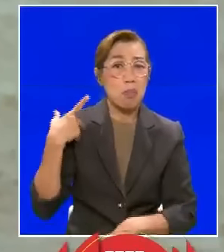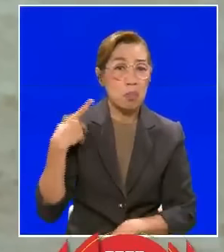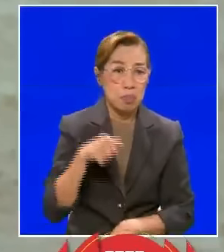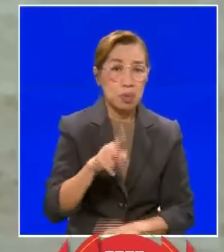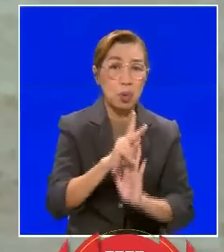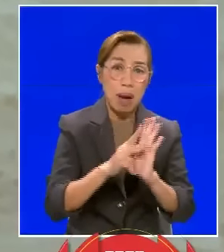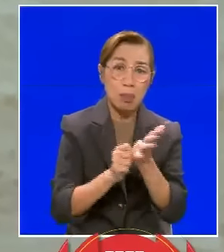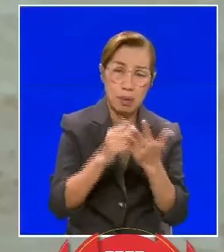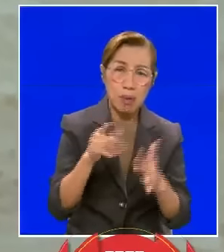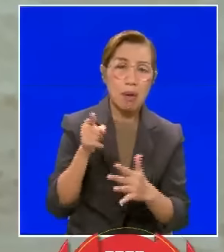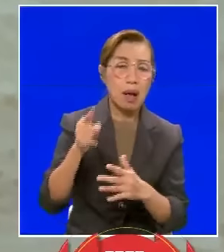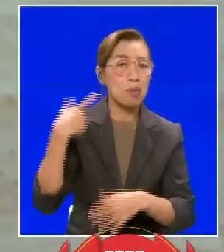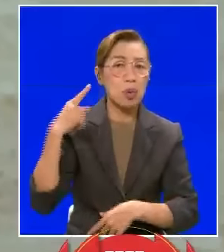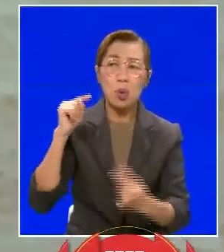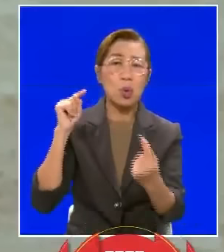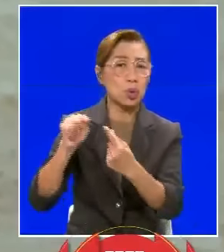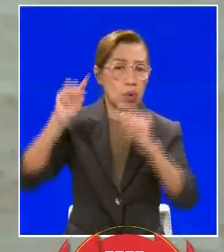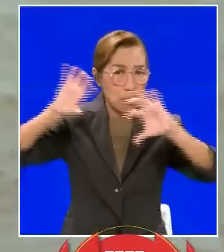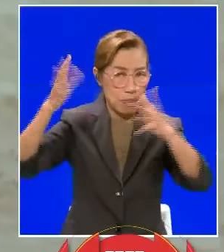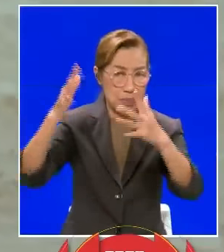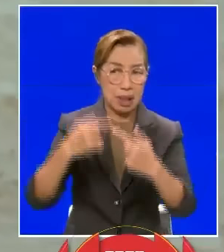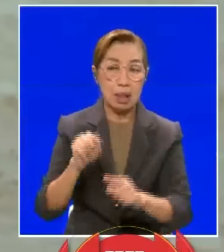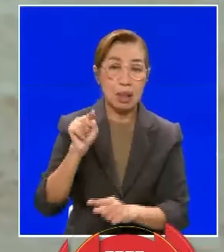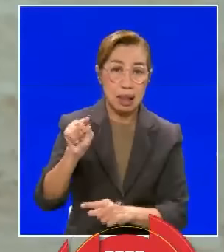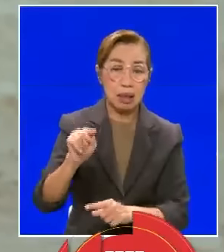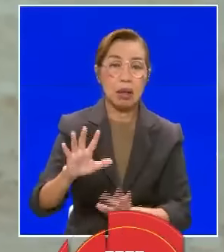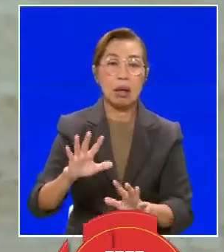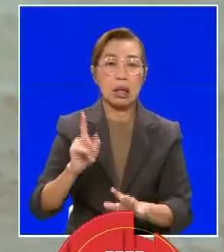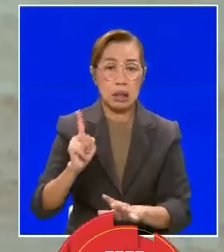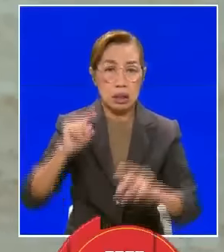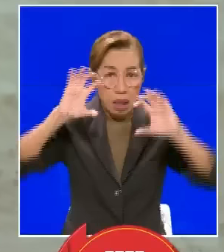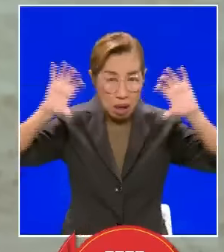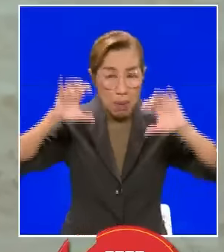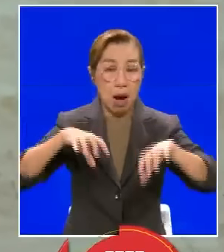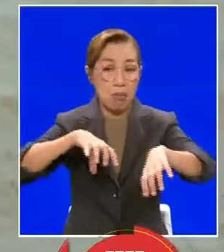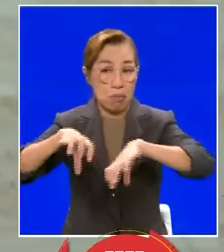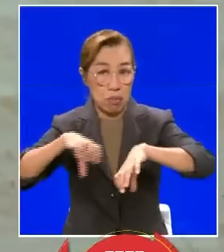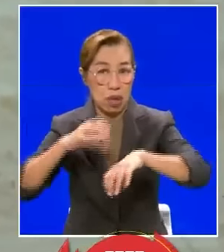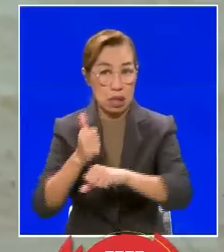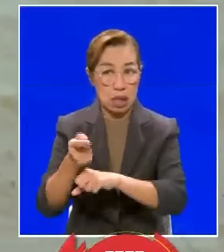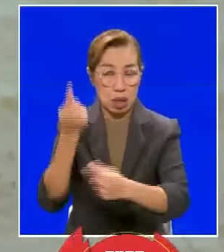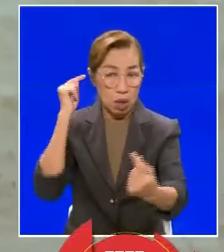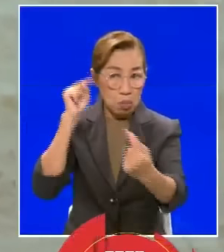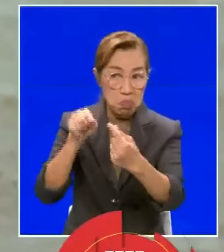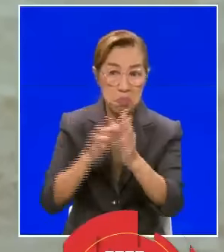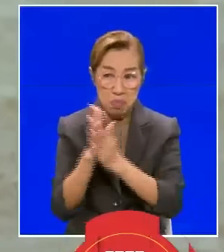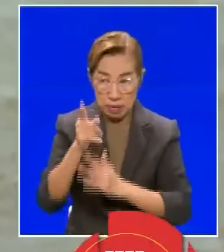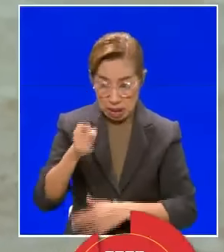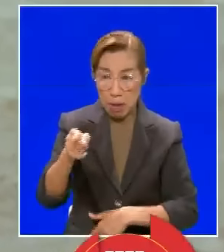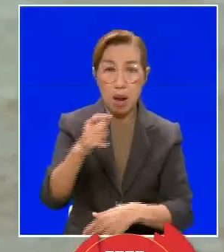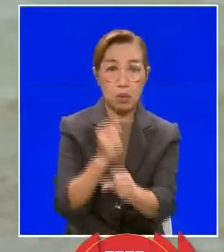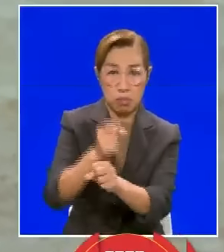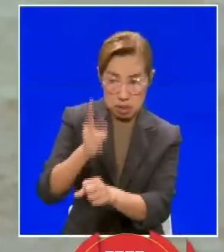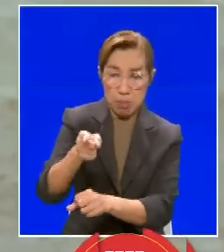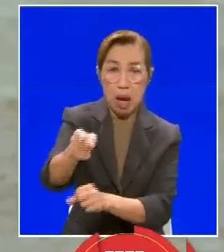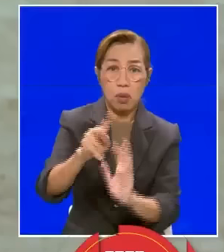กับสังคมไทยคุณชัยวัฒน์ยืนยันบอกฝ่ายบริหารรัฐบาลมีบทบาทอย่างมีนัยยะขึ้นอยู่กับว่ามุ่งมั่นไหมมีนโยบายจะทำ